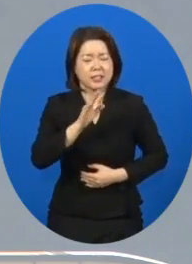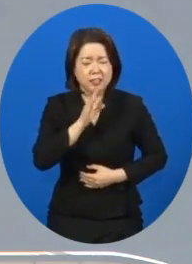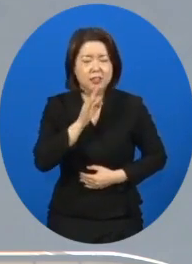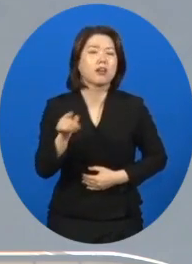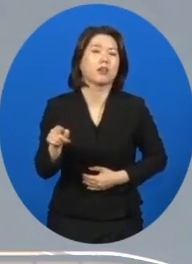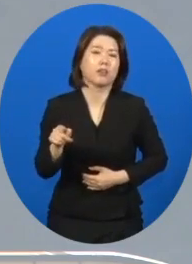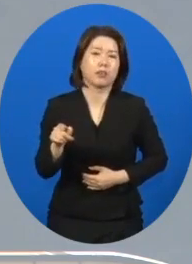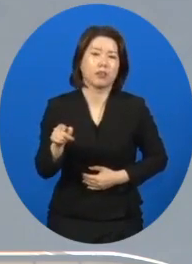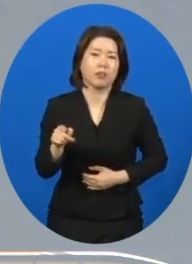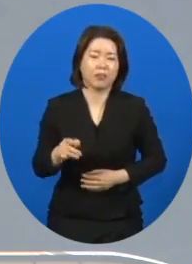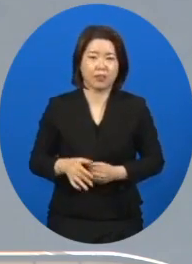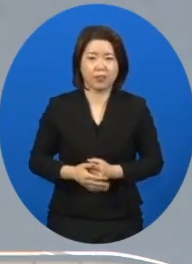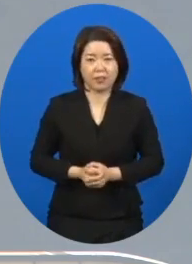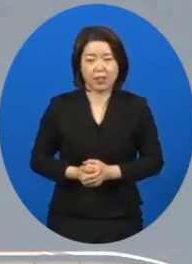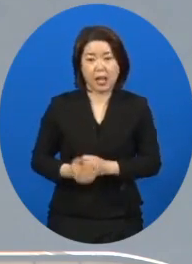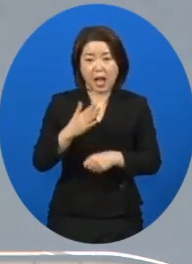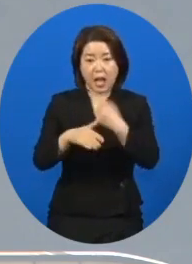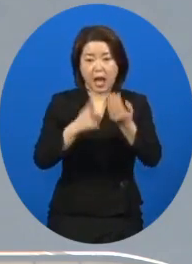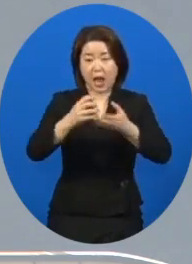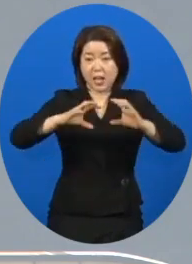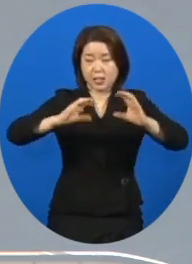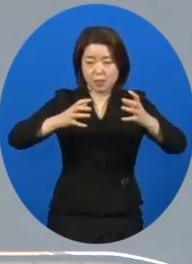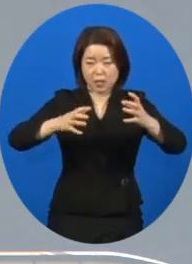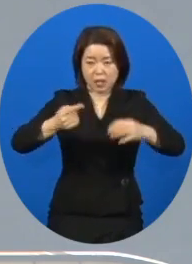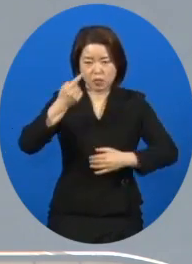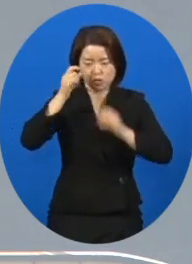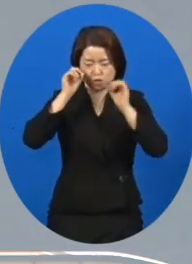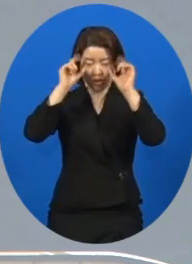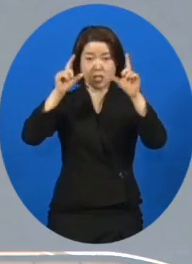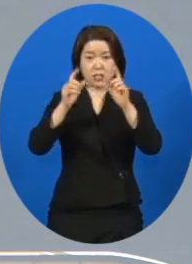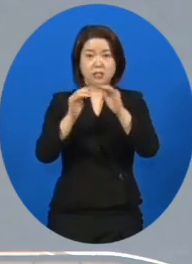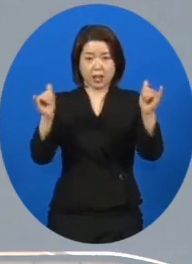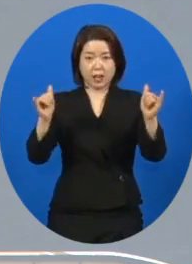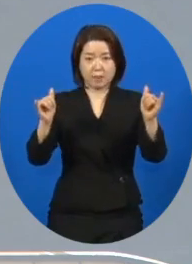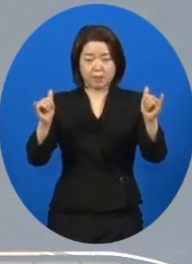거예요. 하나님의 나라에 눈이 뜨인 사람은